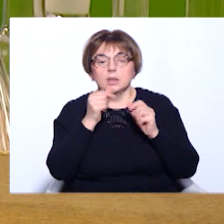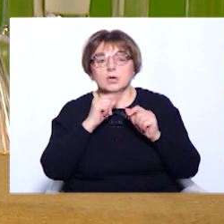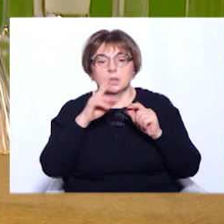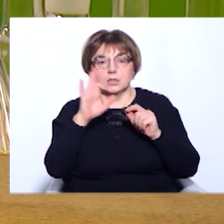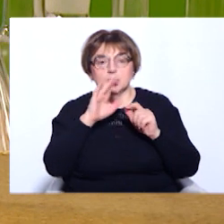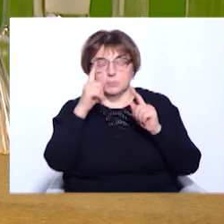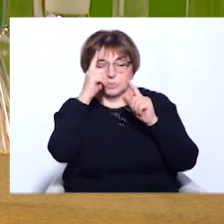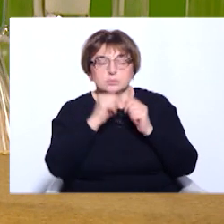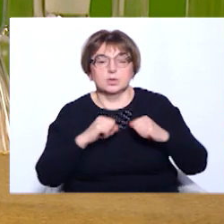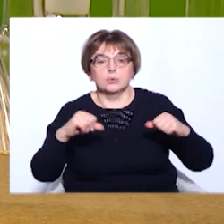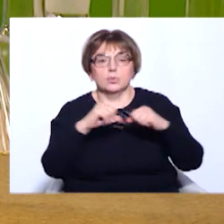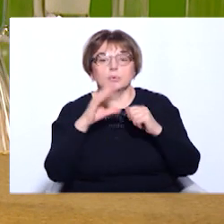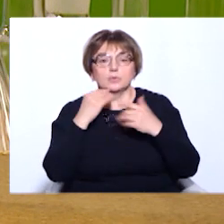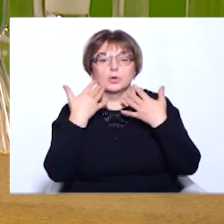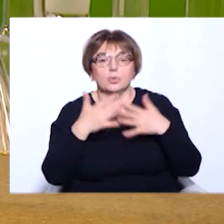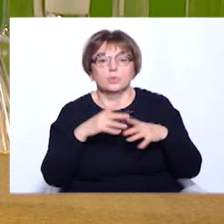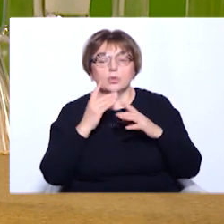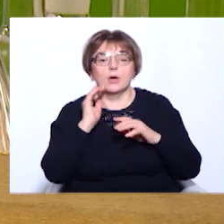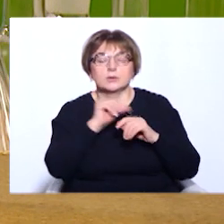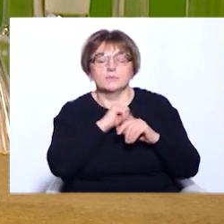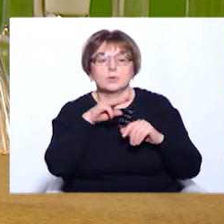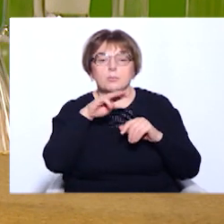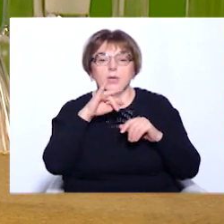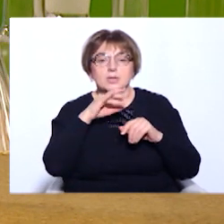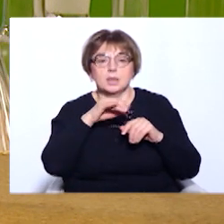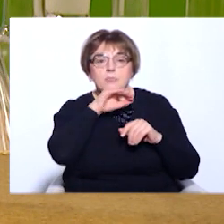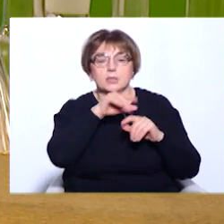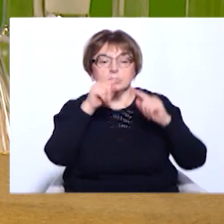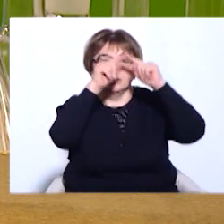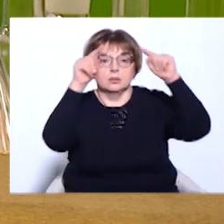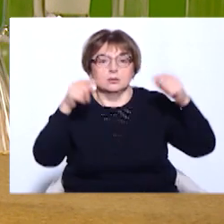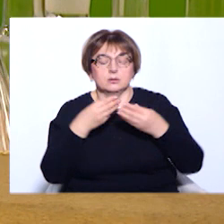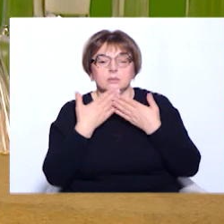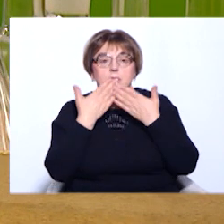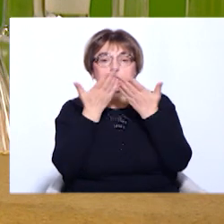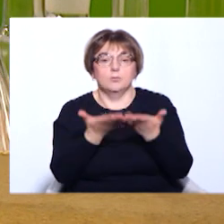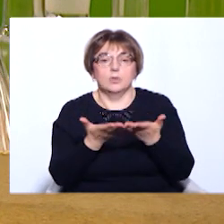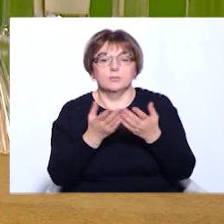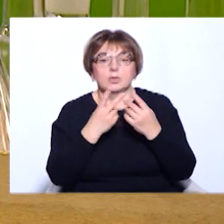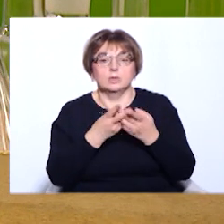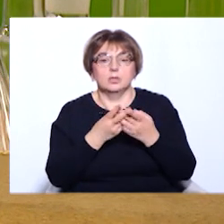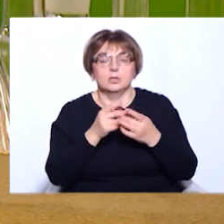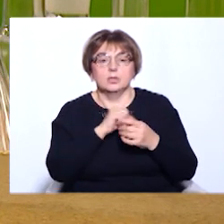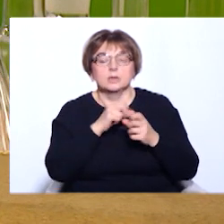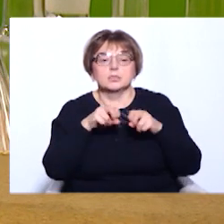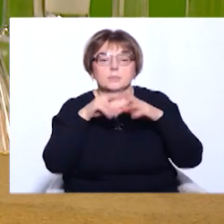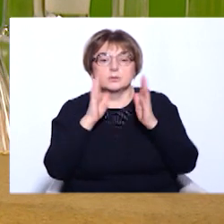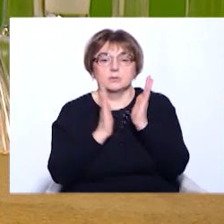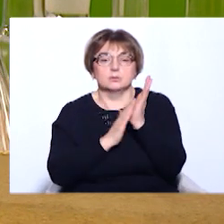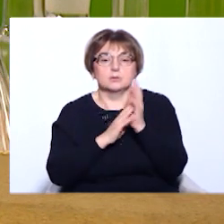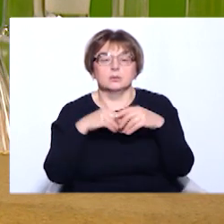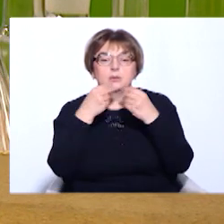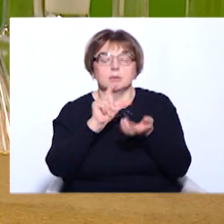კონგრესზე, როდესაც უკვე შემდეგ მენდელევმა პერიოდული სისტემა გამოაქვეყნა, იგი დააჯილდოვეს